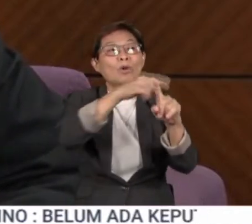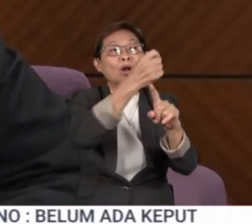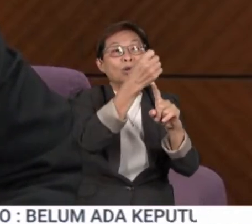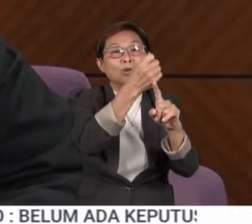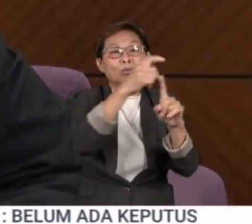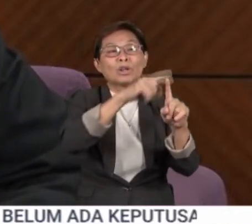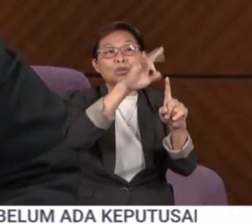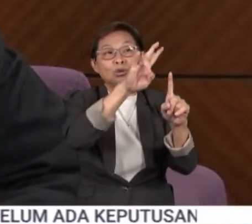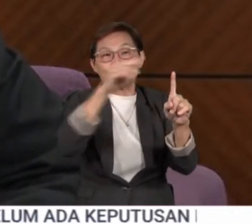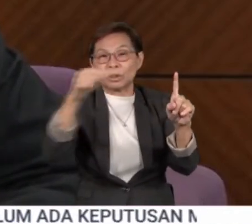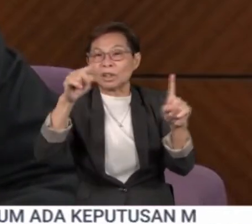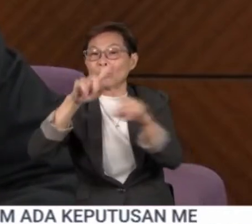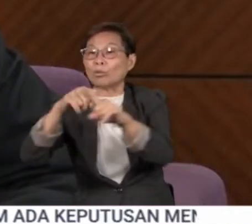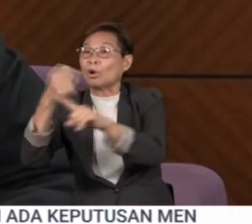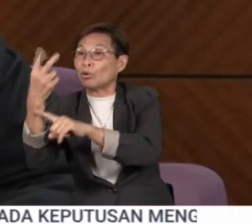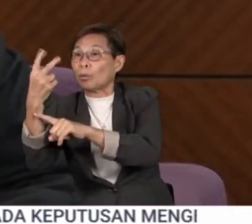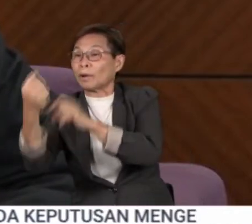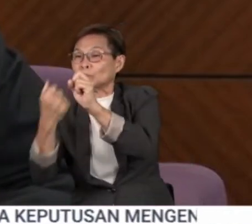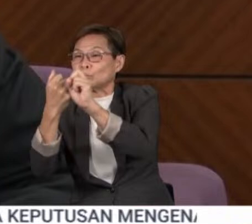2022 kepada